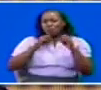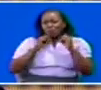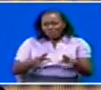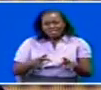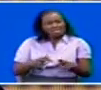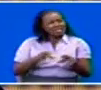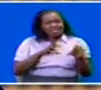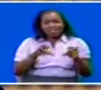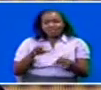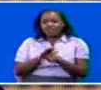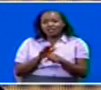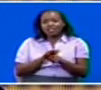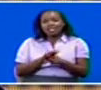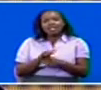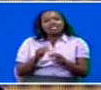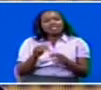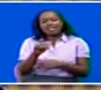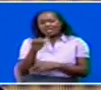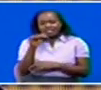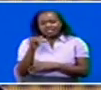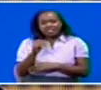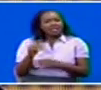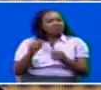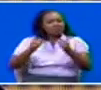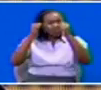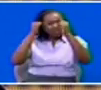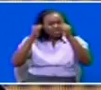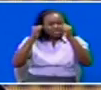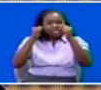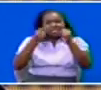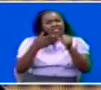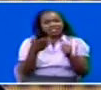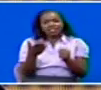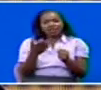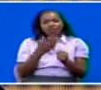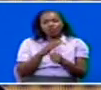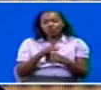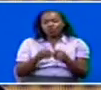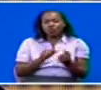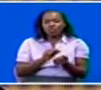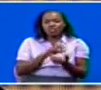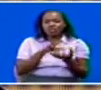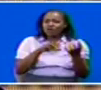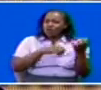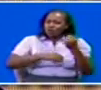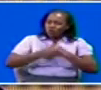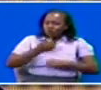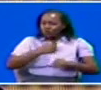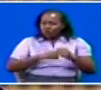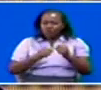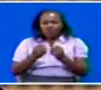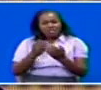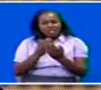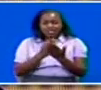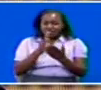huo na kuwaunga mkono wahadhiri wao kwenye mgomo huo. Wanagenzi hao wanasema msukosuko huo unayumbisha mpangilio